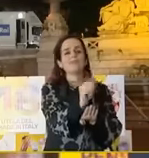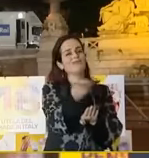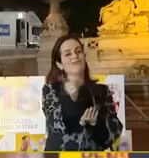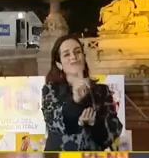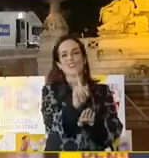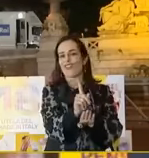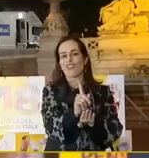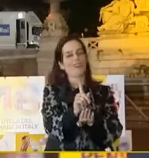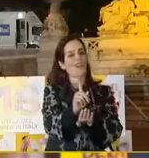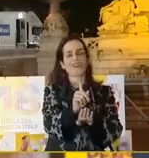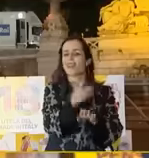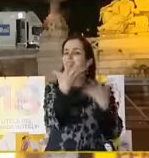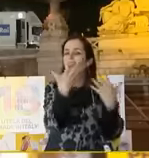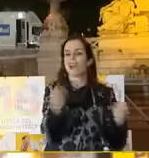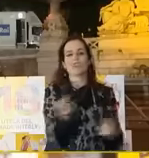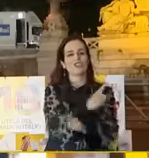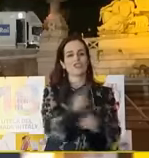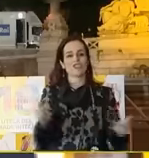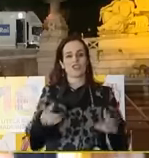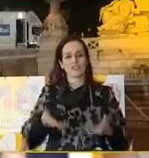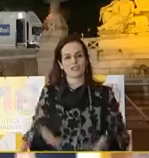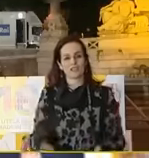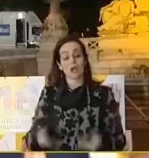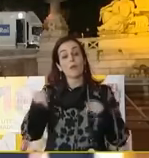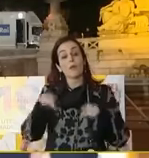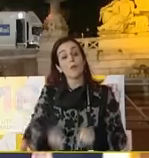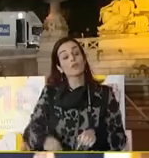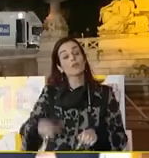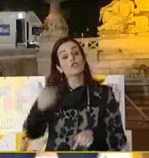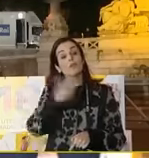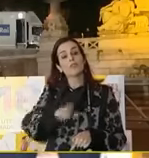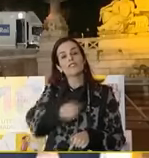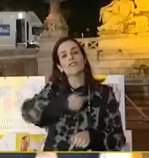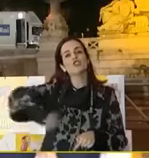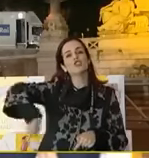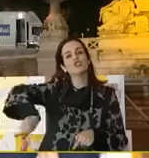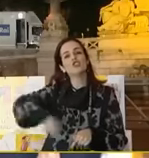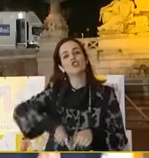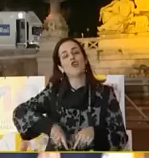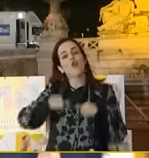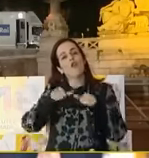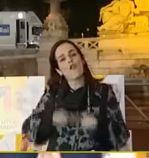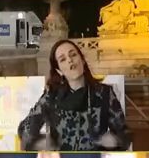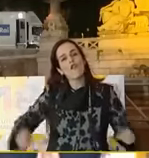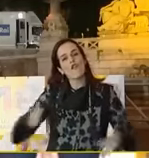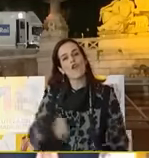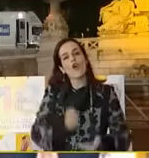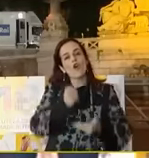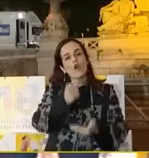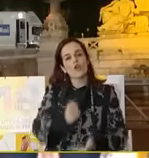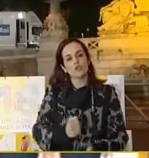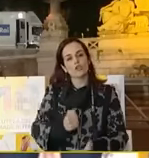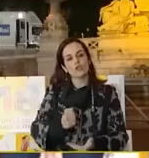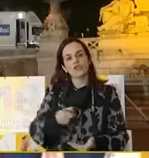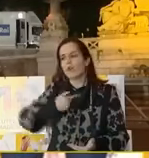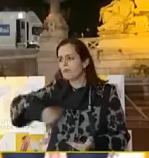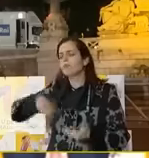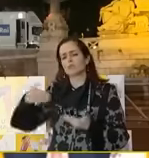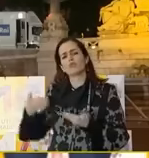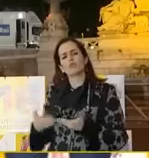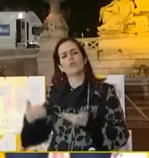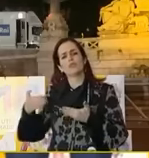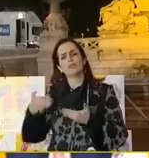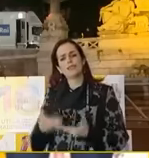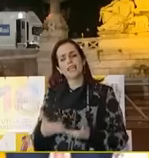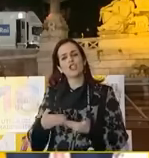inaccettabile. Per questo motivo abbiamo studiato un fondo regionale che investirà in infrastrutture e